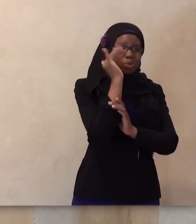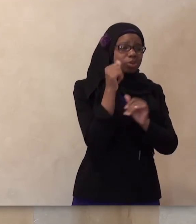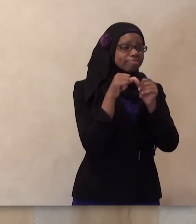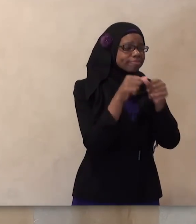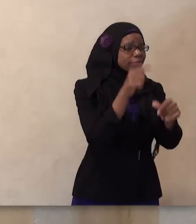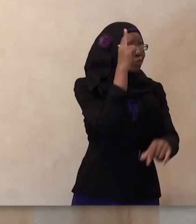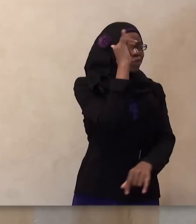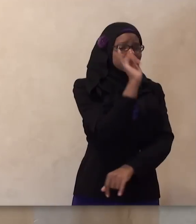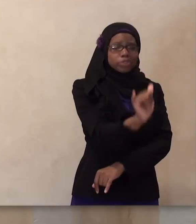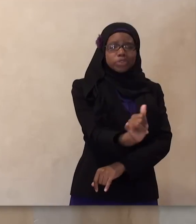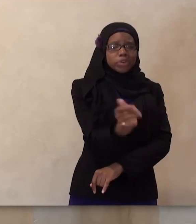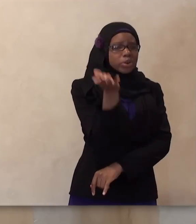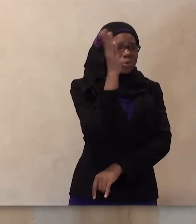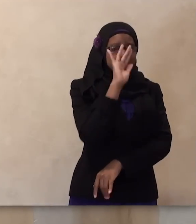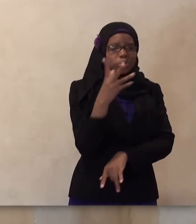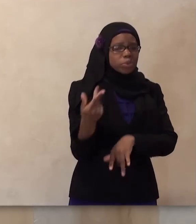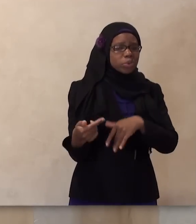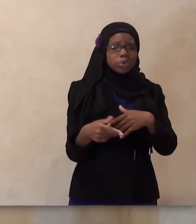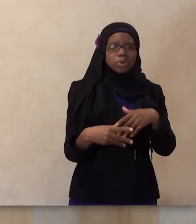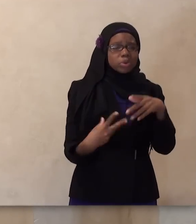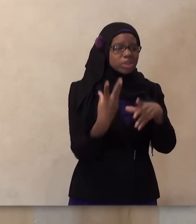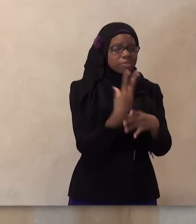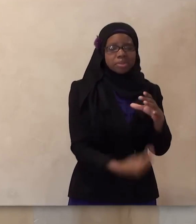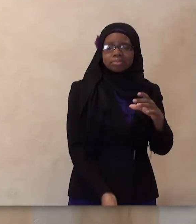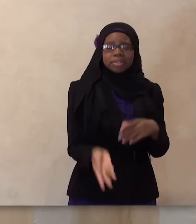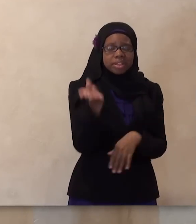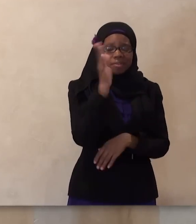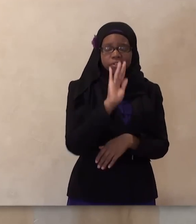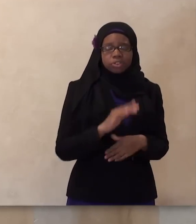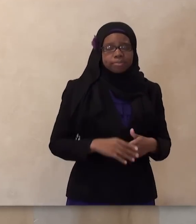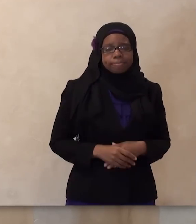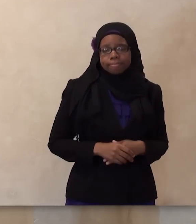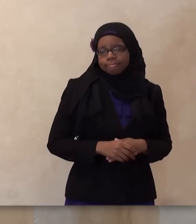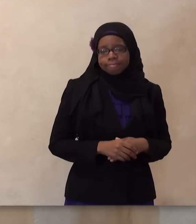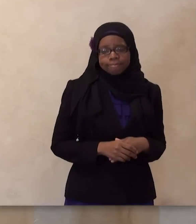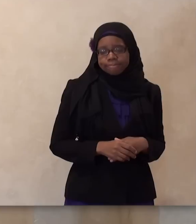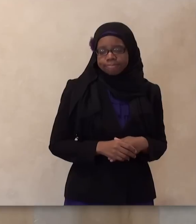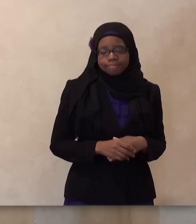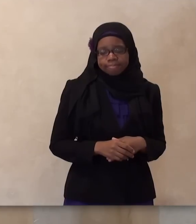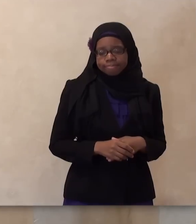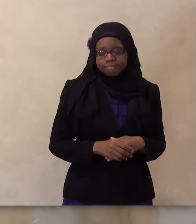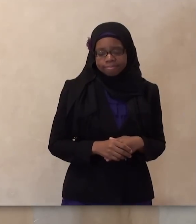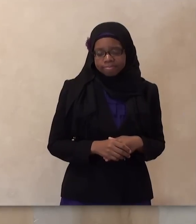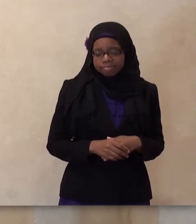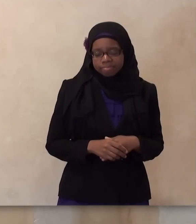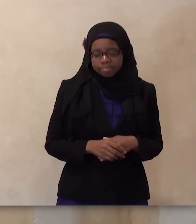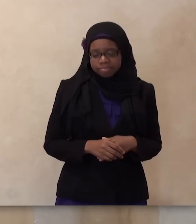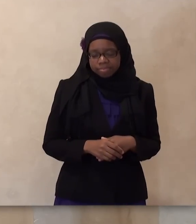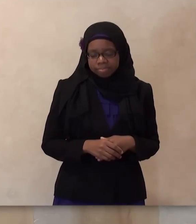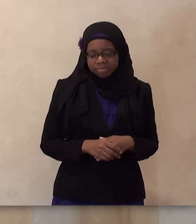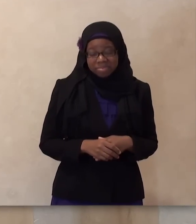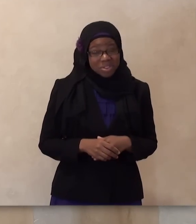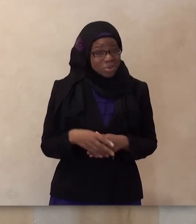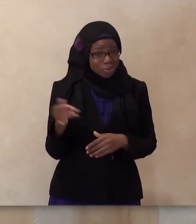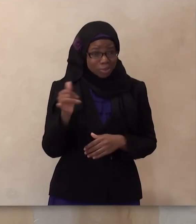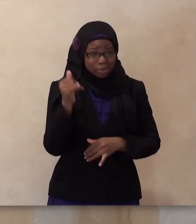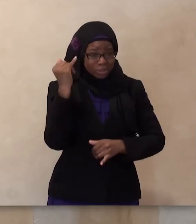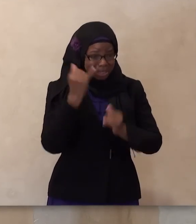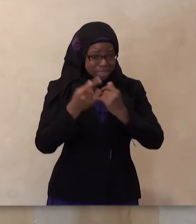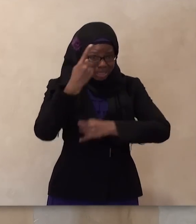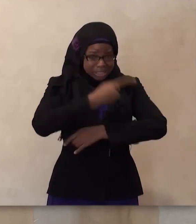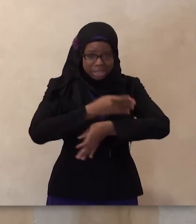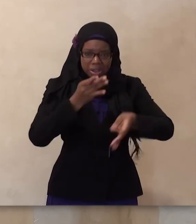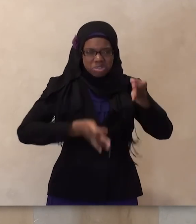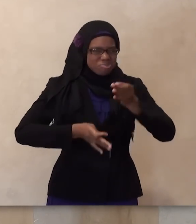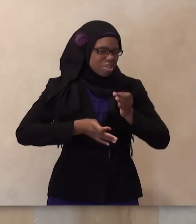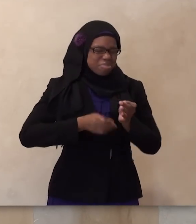think that they will ever perish. And وَمَا أَظُنُّ السَّاعَةَ قَائِمَةً. And I don't believe in the day of judgment, that will never